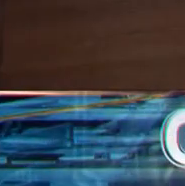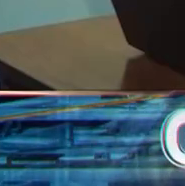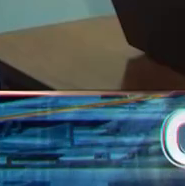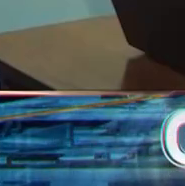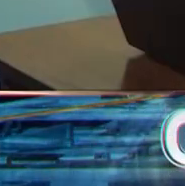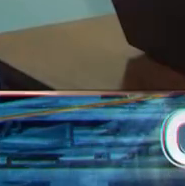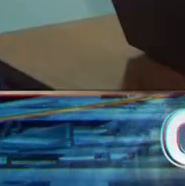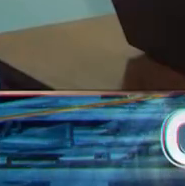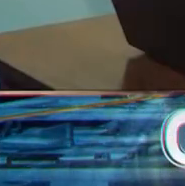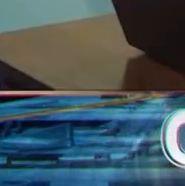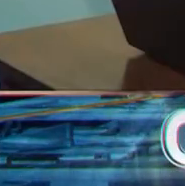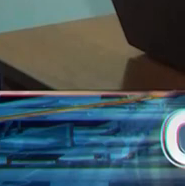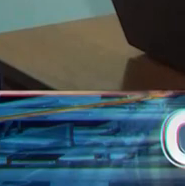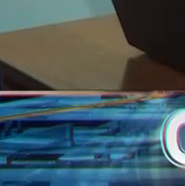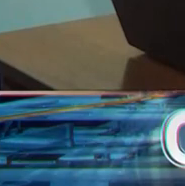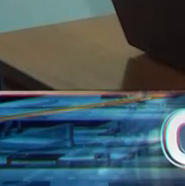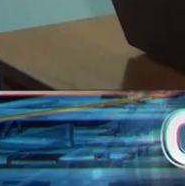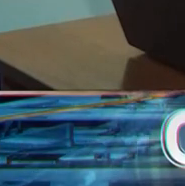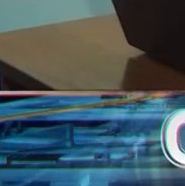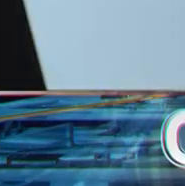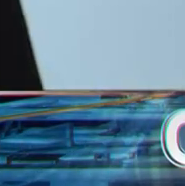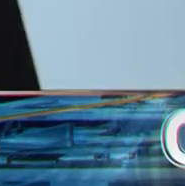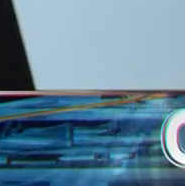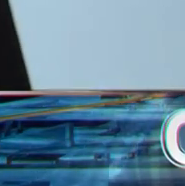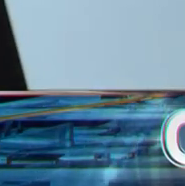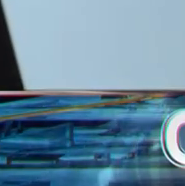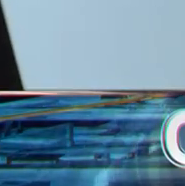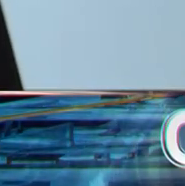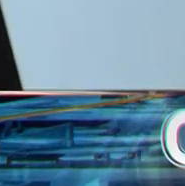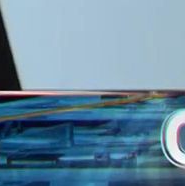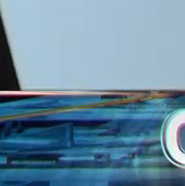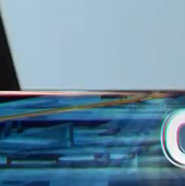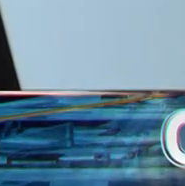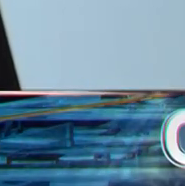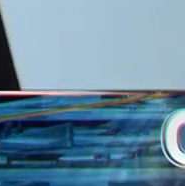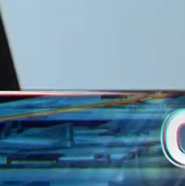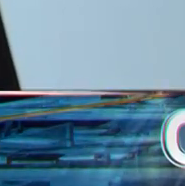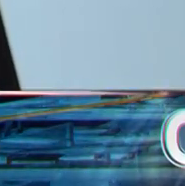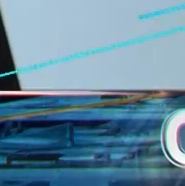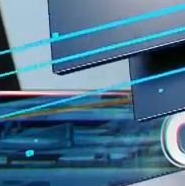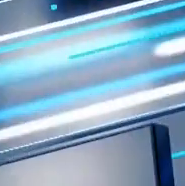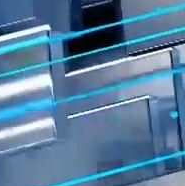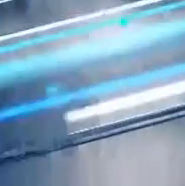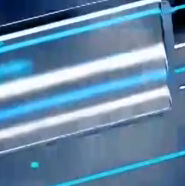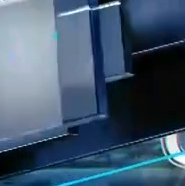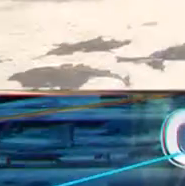10 победителей, 10 миллионов. В Алматинской области разыграны гранты по поддержке социальных проектов.